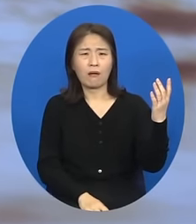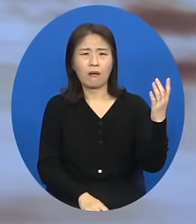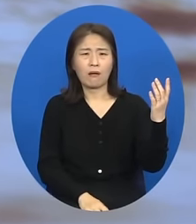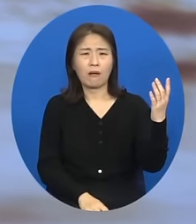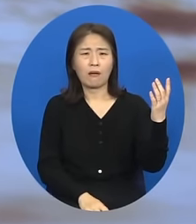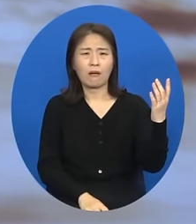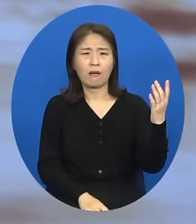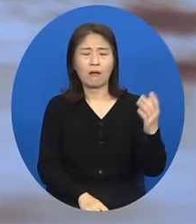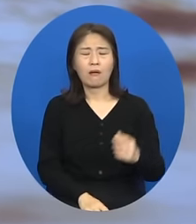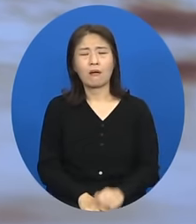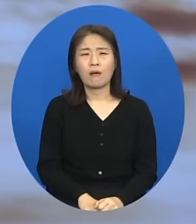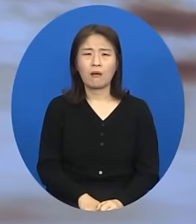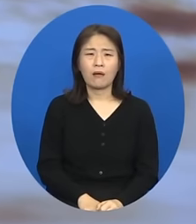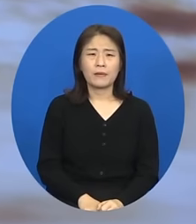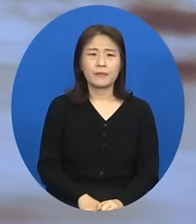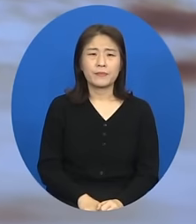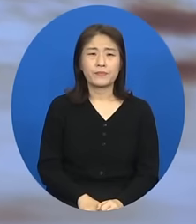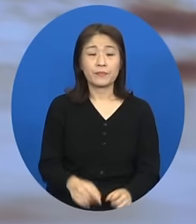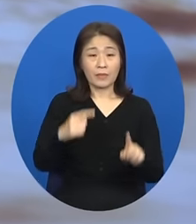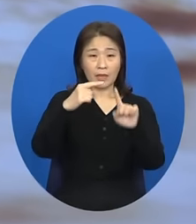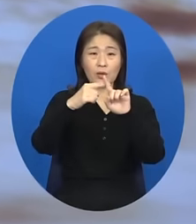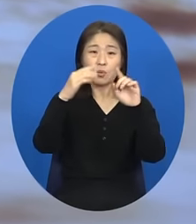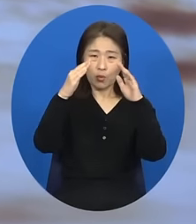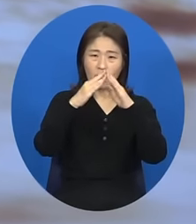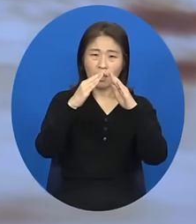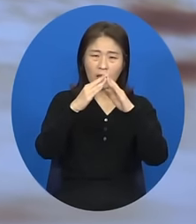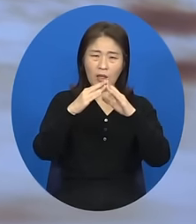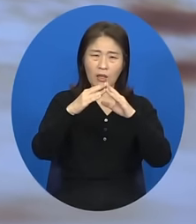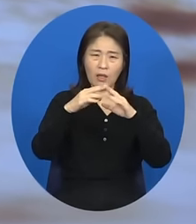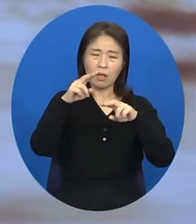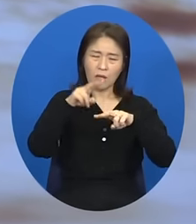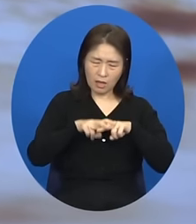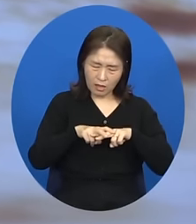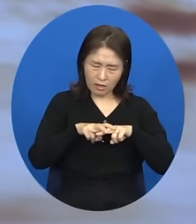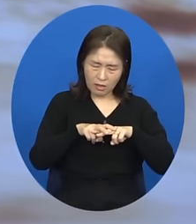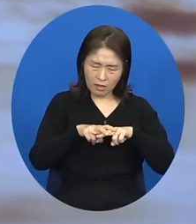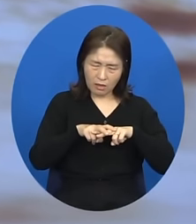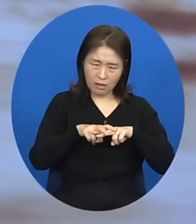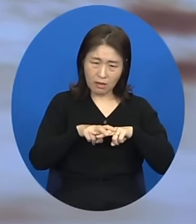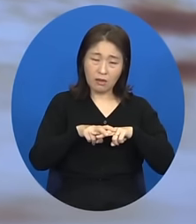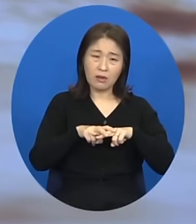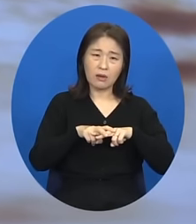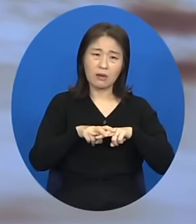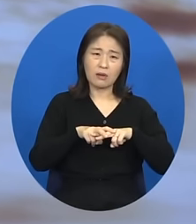어쩔 수 없이 교회에 왔기 때문에 교회에 왔는데 아무것도 되지가 않았습니다.